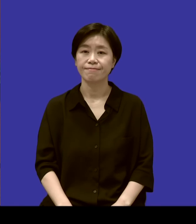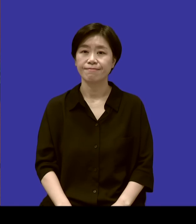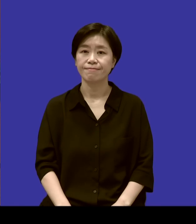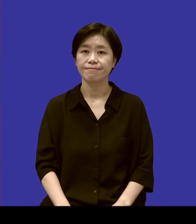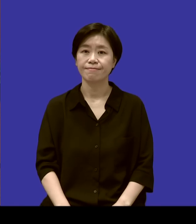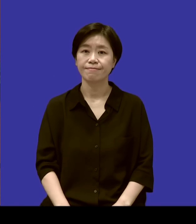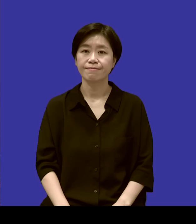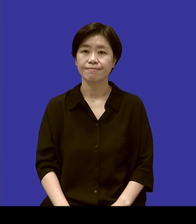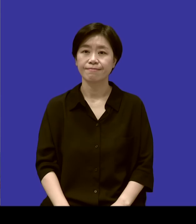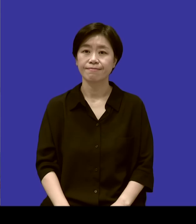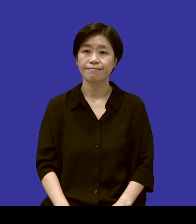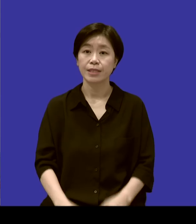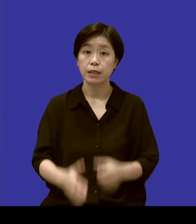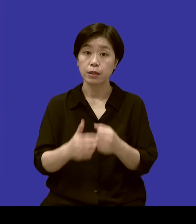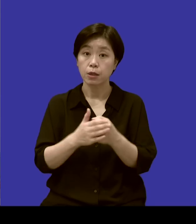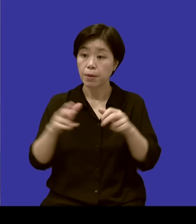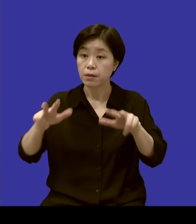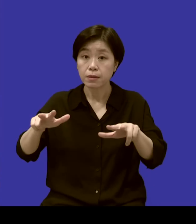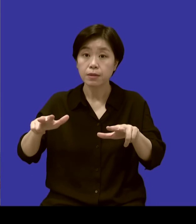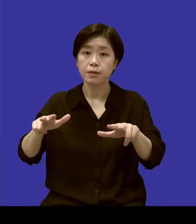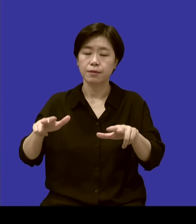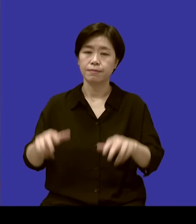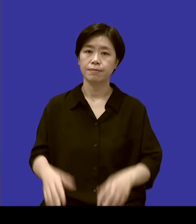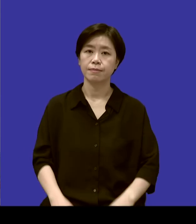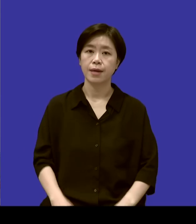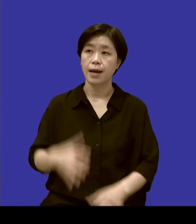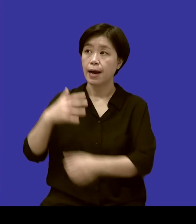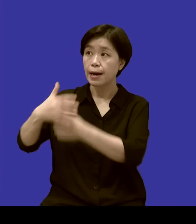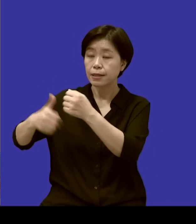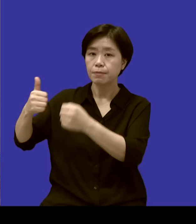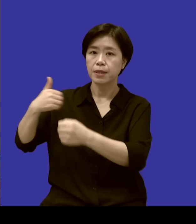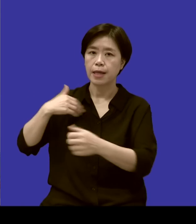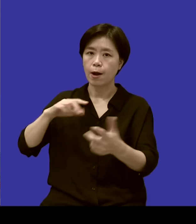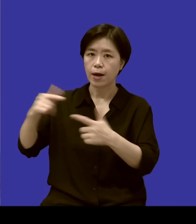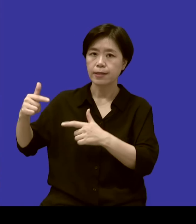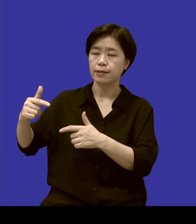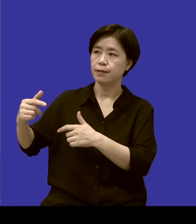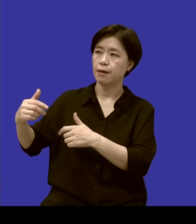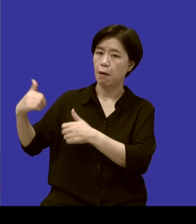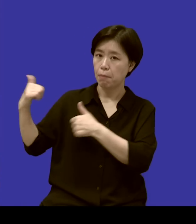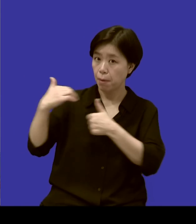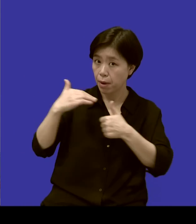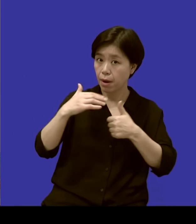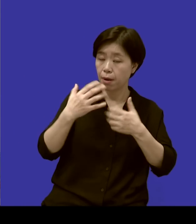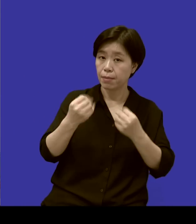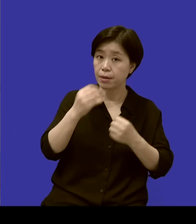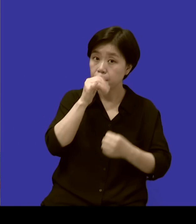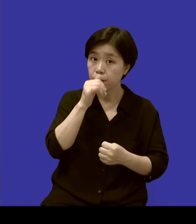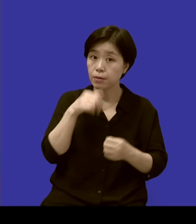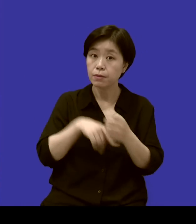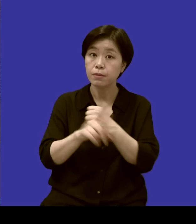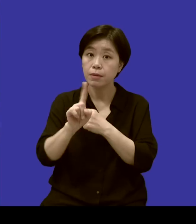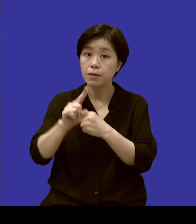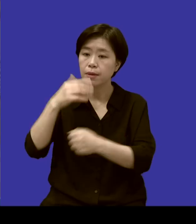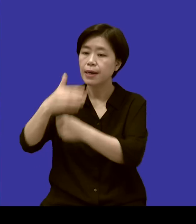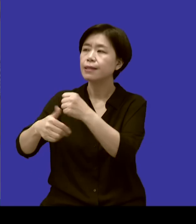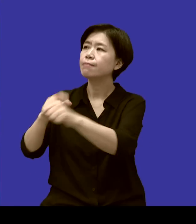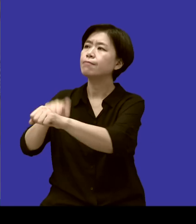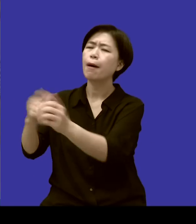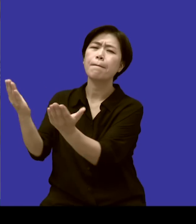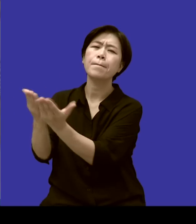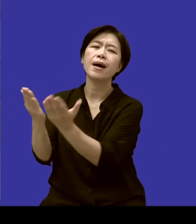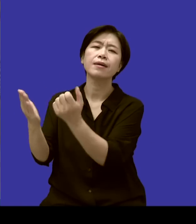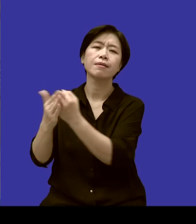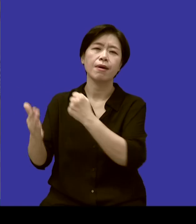예. 그래서 이렇게 하나님이 주시는 건 내가 때가 하나님의 카이로스의 때가 나한테 임한 거다. 아. 그래서